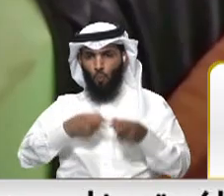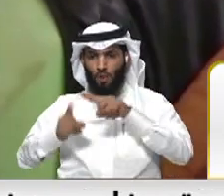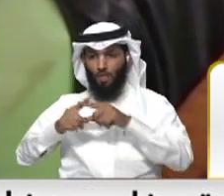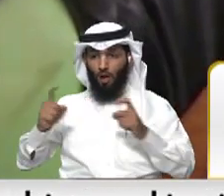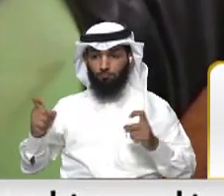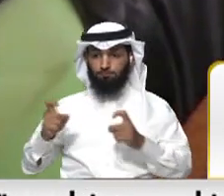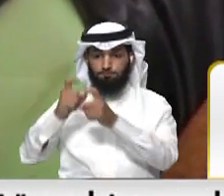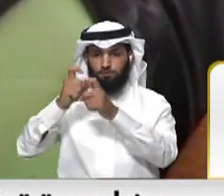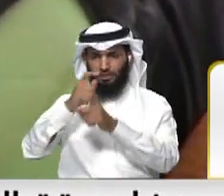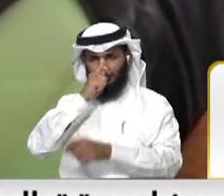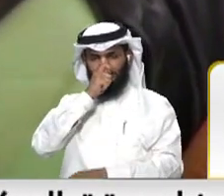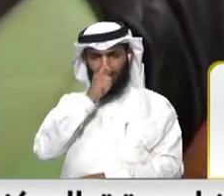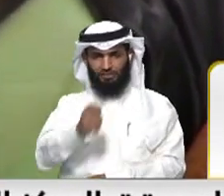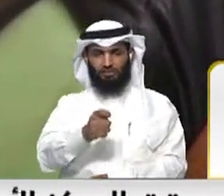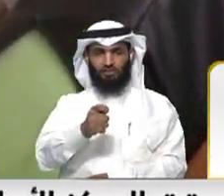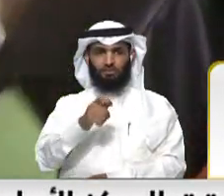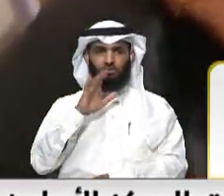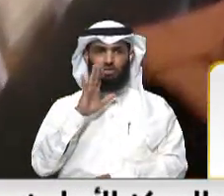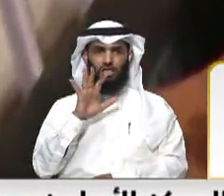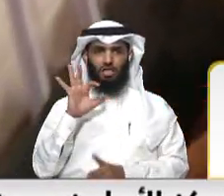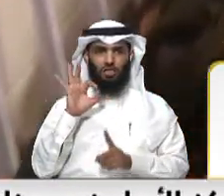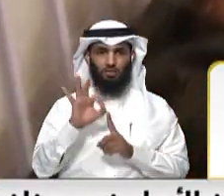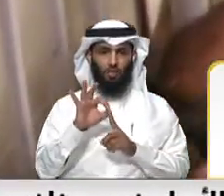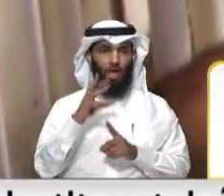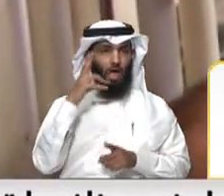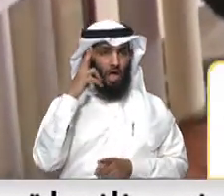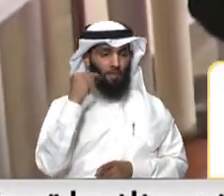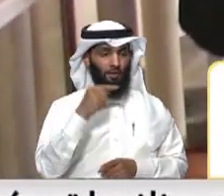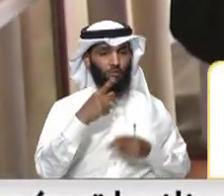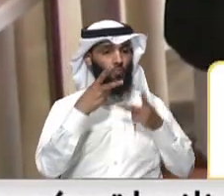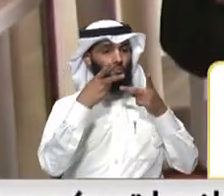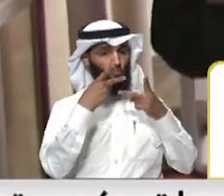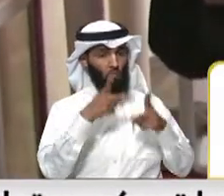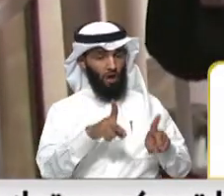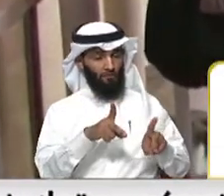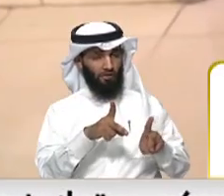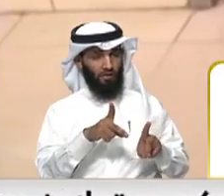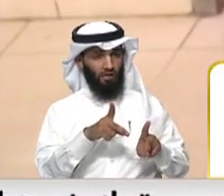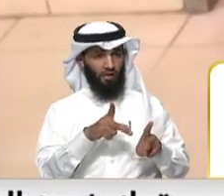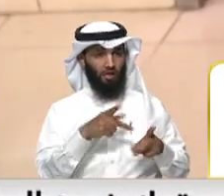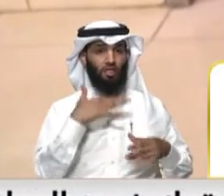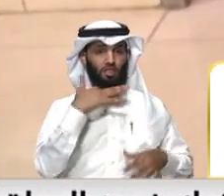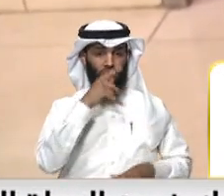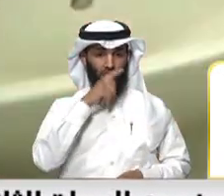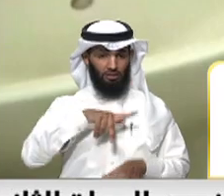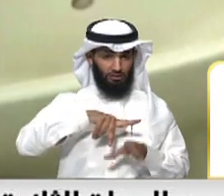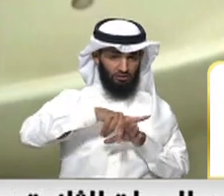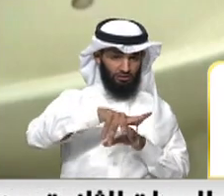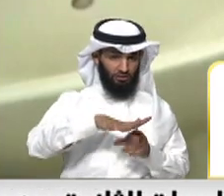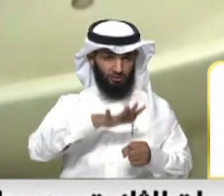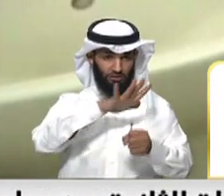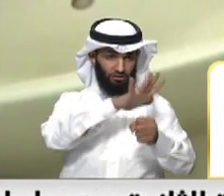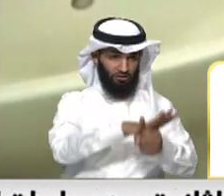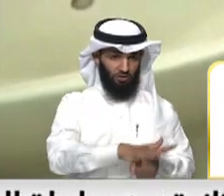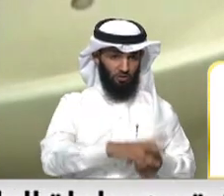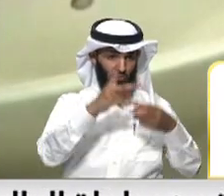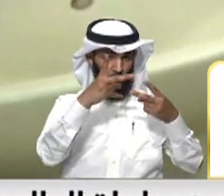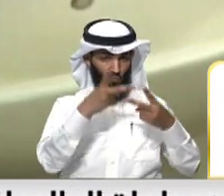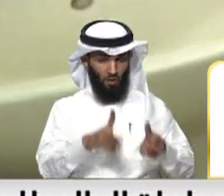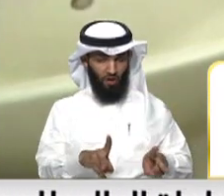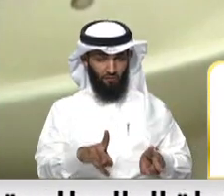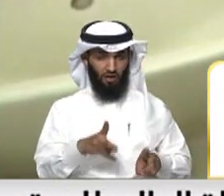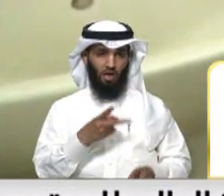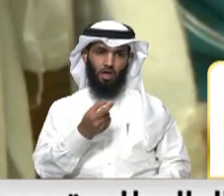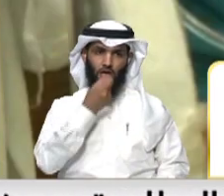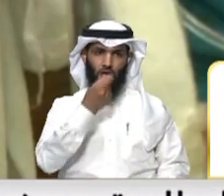له الاستسلام مقابل السلامه والغذاء وحليب الاطفال ومنهم الطفله ميرا